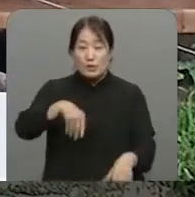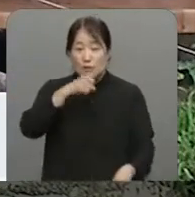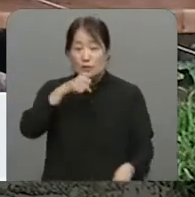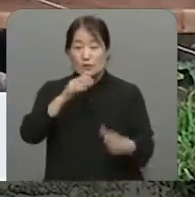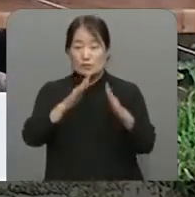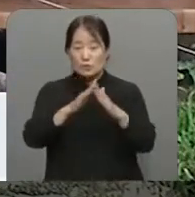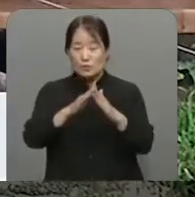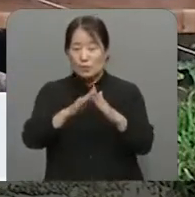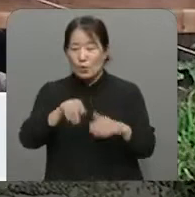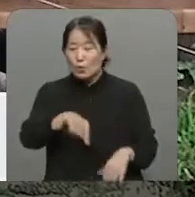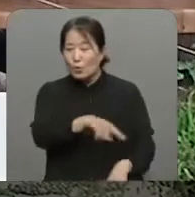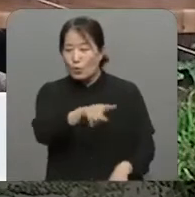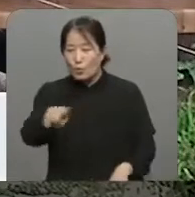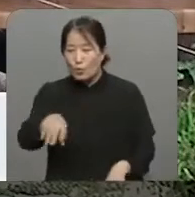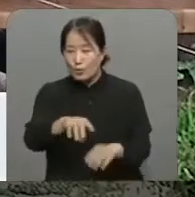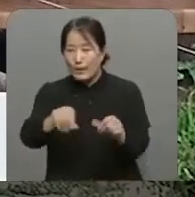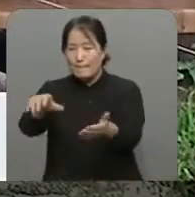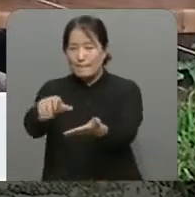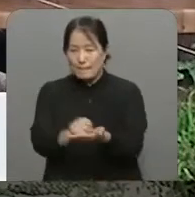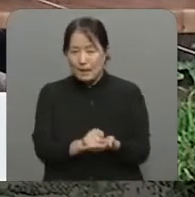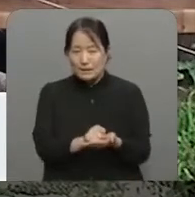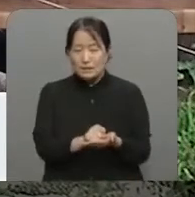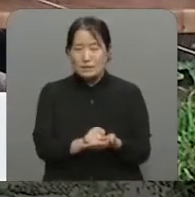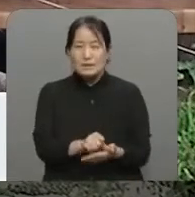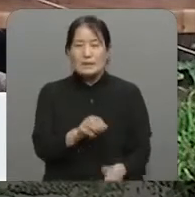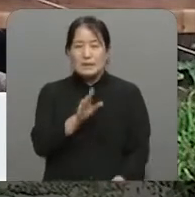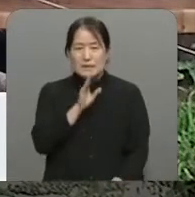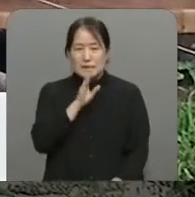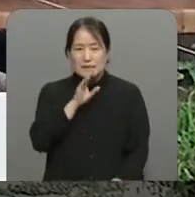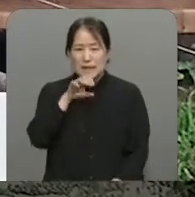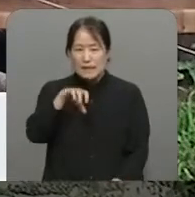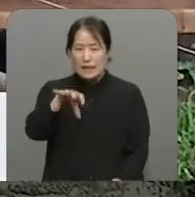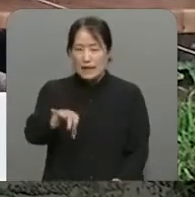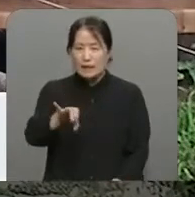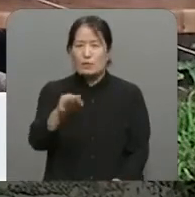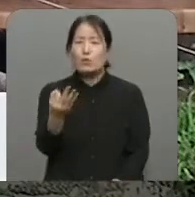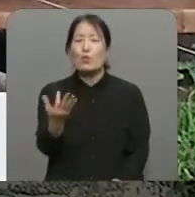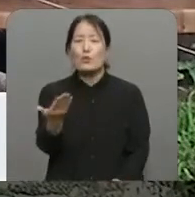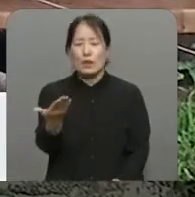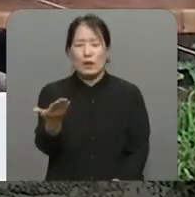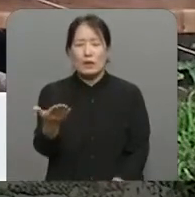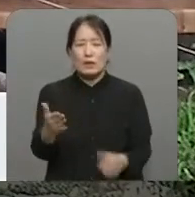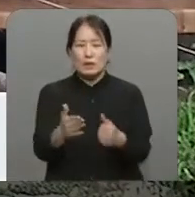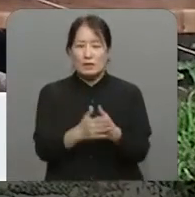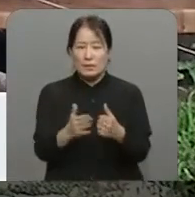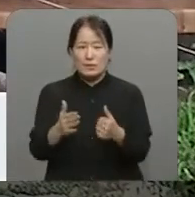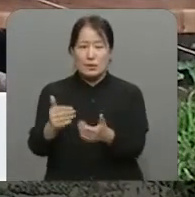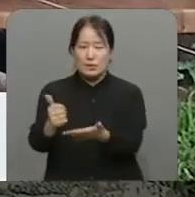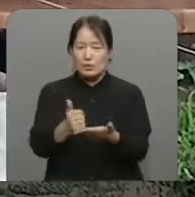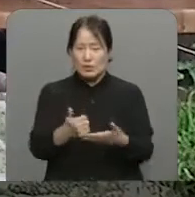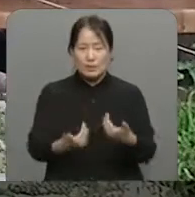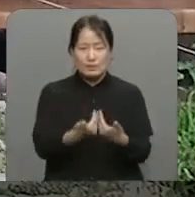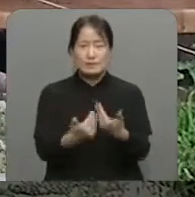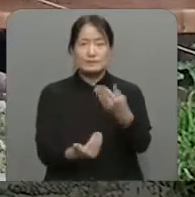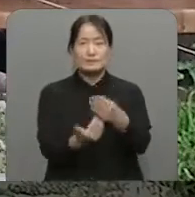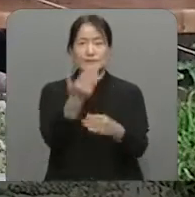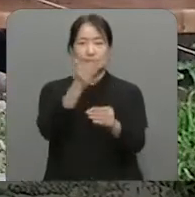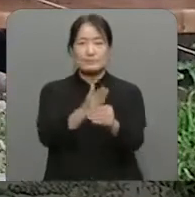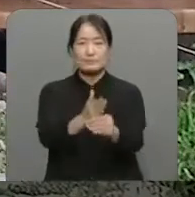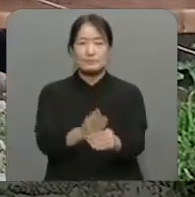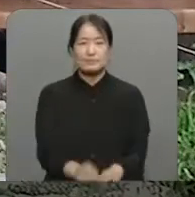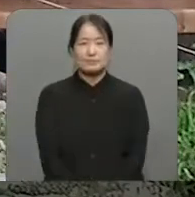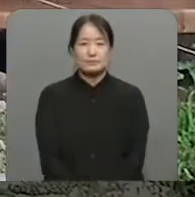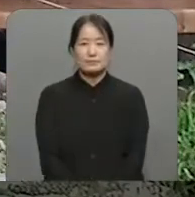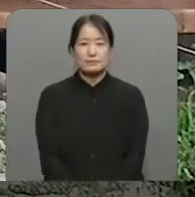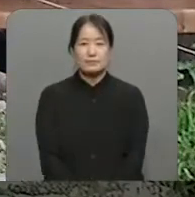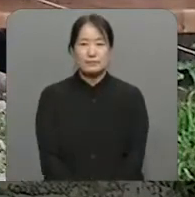계곡 좋은 자리를 먼저 차지하고 사실상 자리세를 요구해 피서객들과 갈등을 빚고 있습니다. 조효연 기자가